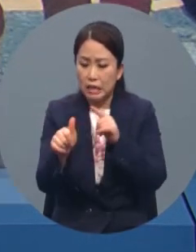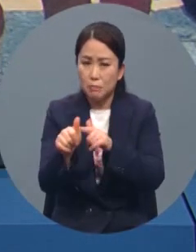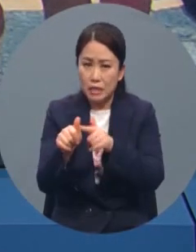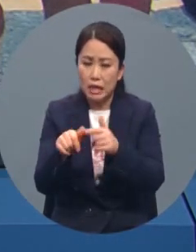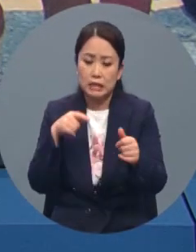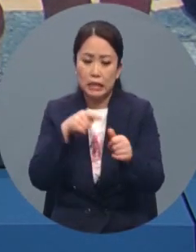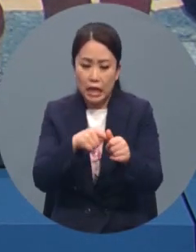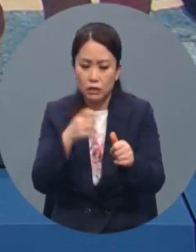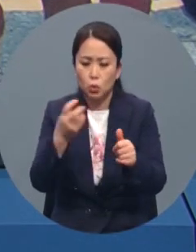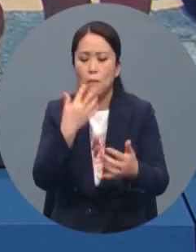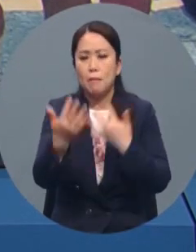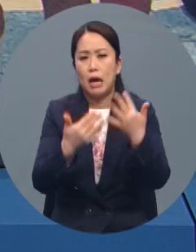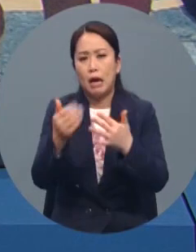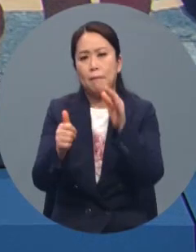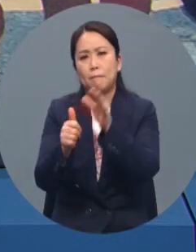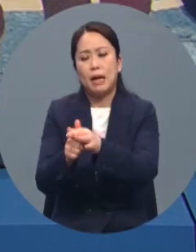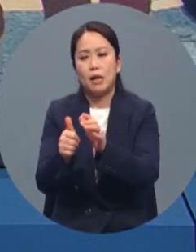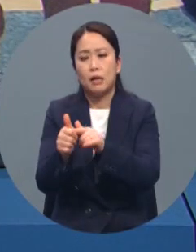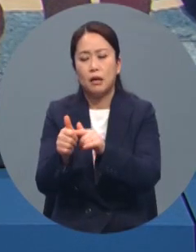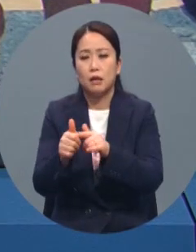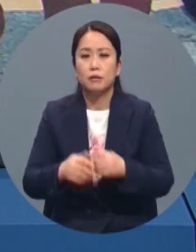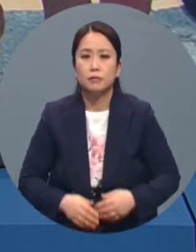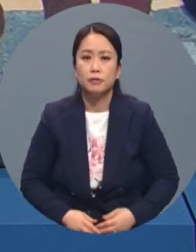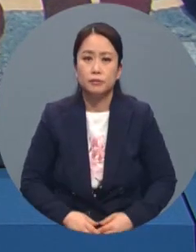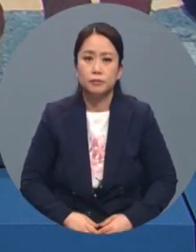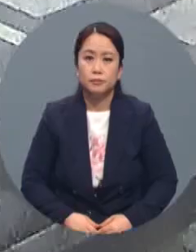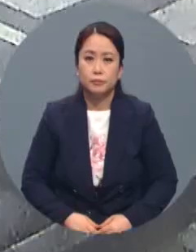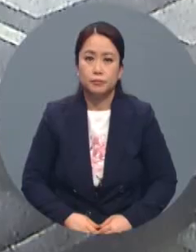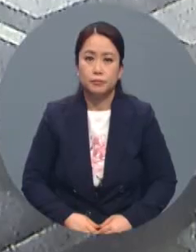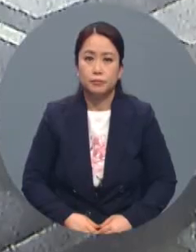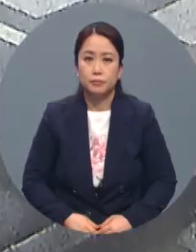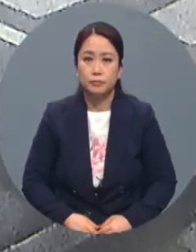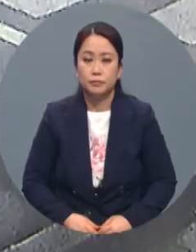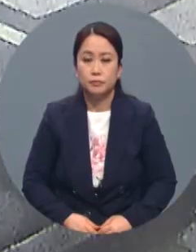방화 용의자였습니다. 류재민 기자입니다.